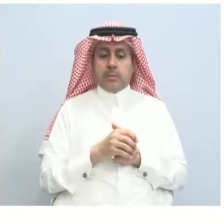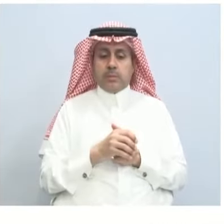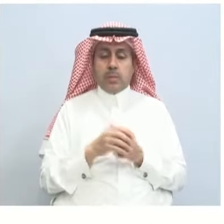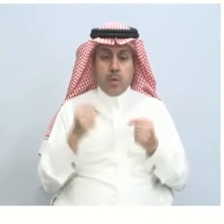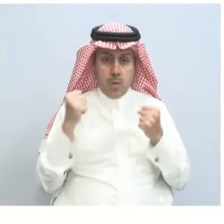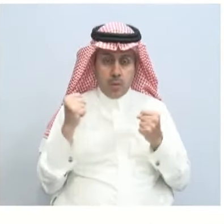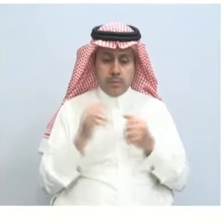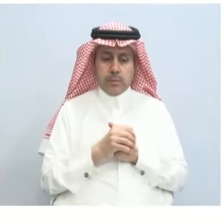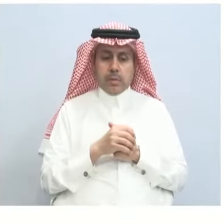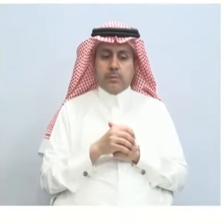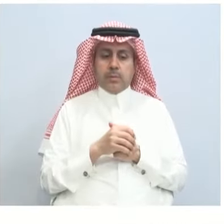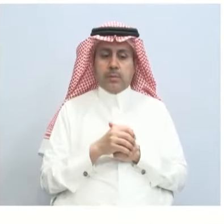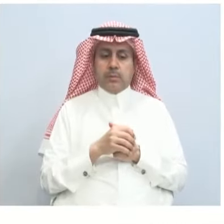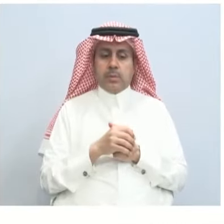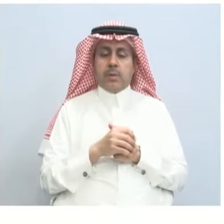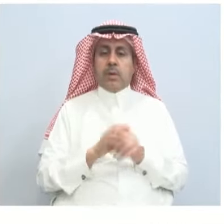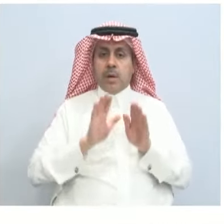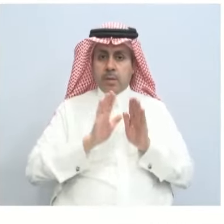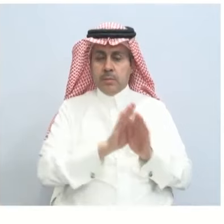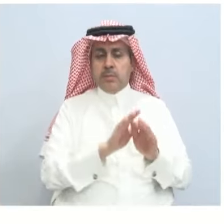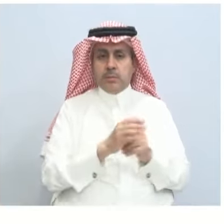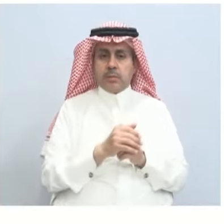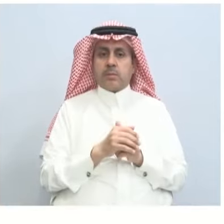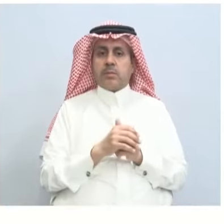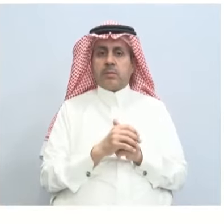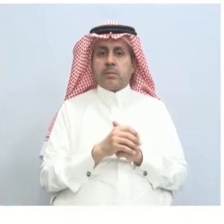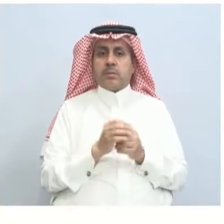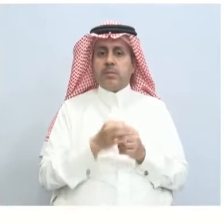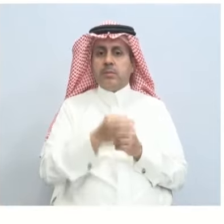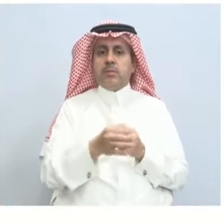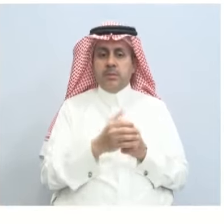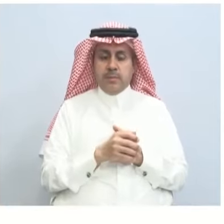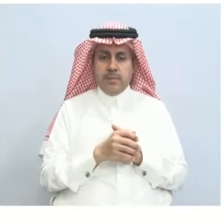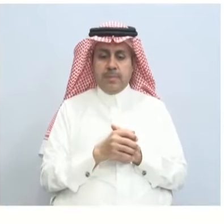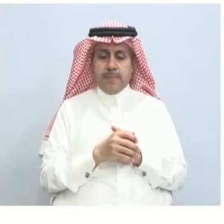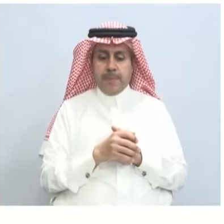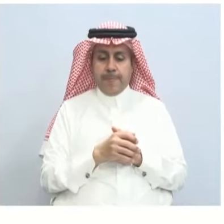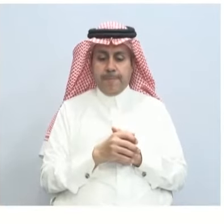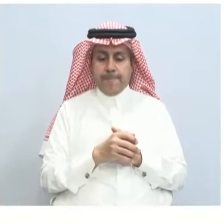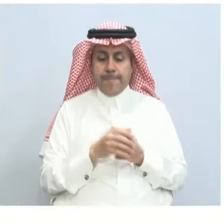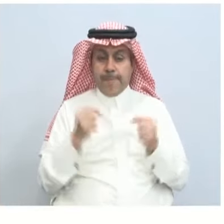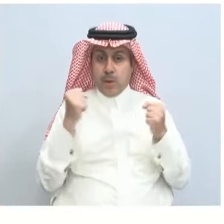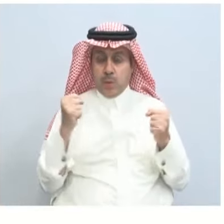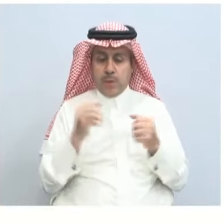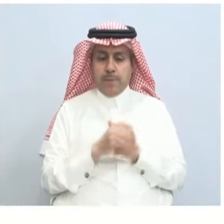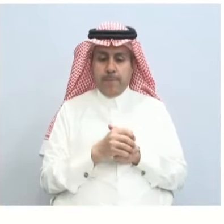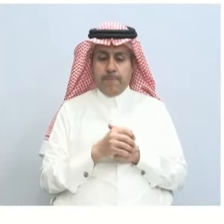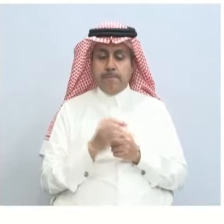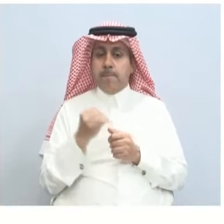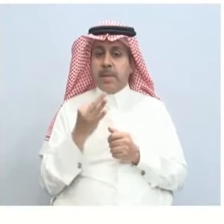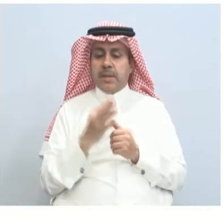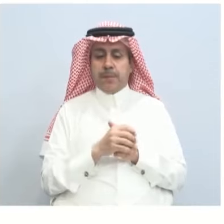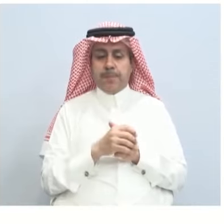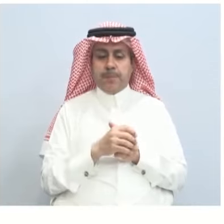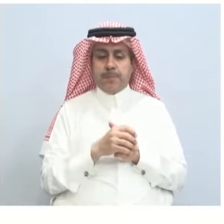القوه اللي هو الفورس في الازاحه القوه في الازاحه كضرب داخلي طبعا القوه انا اعطاني مقدارها